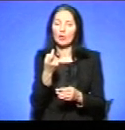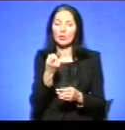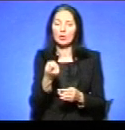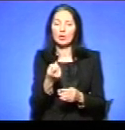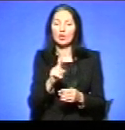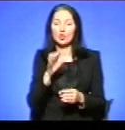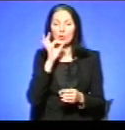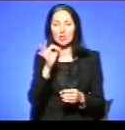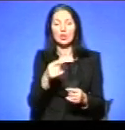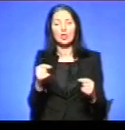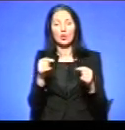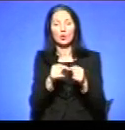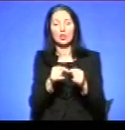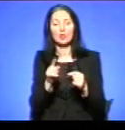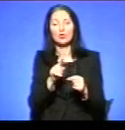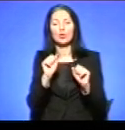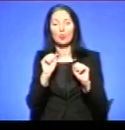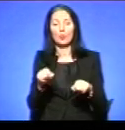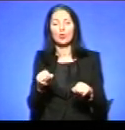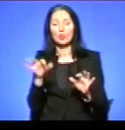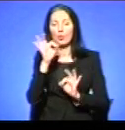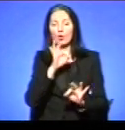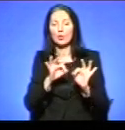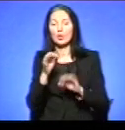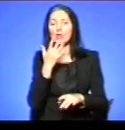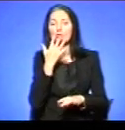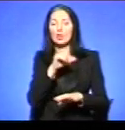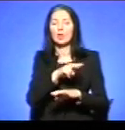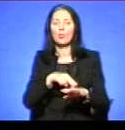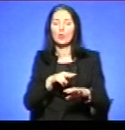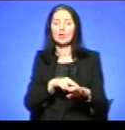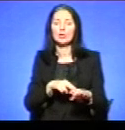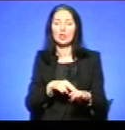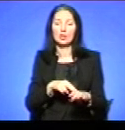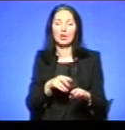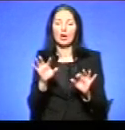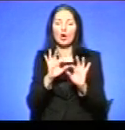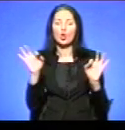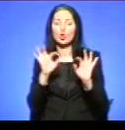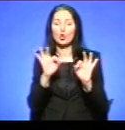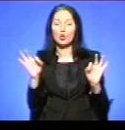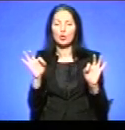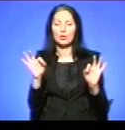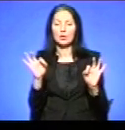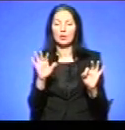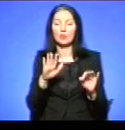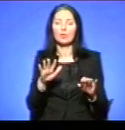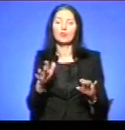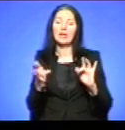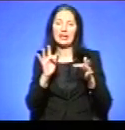Щоб сказати конкретно, чи може порекомендувати Національна поліція розголошувати